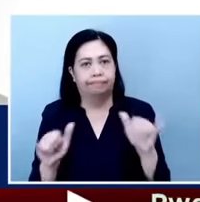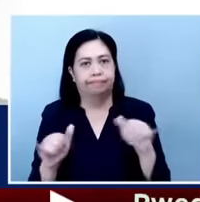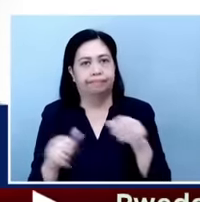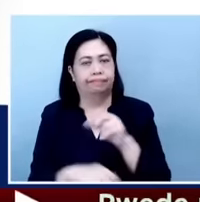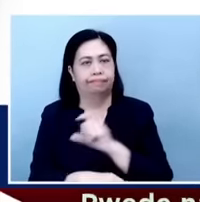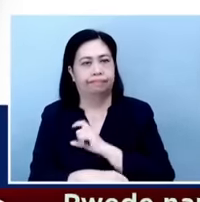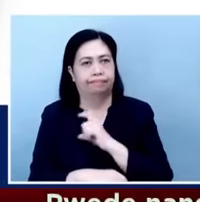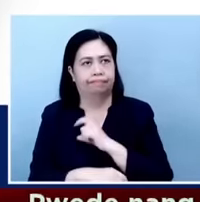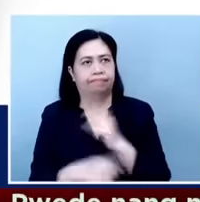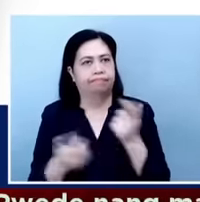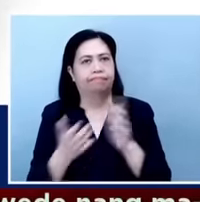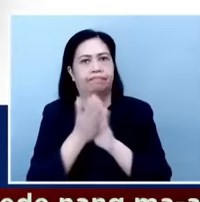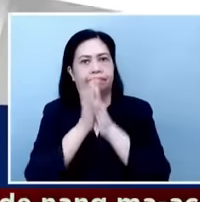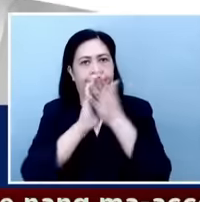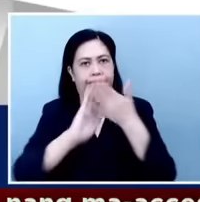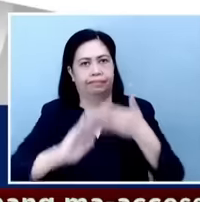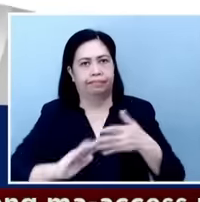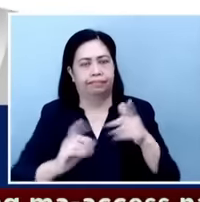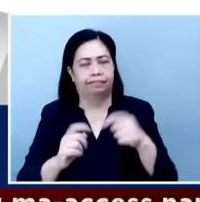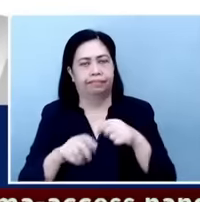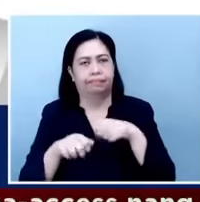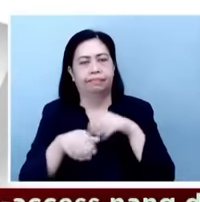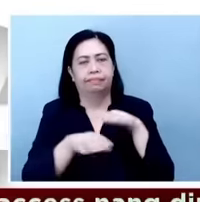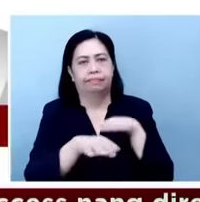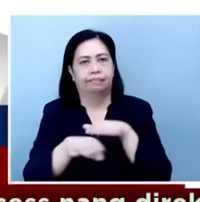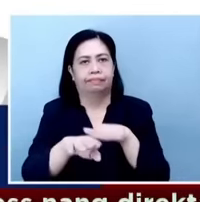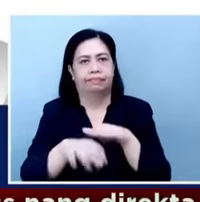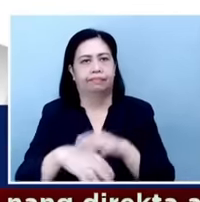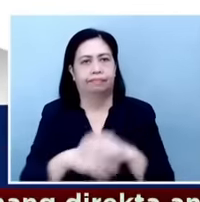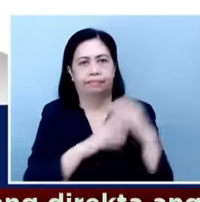na generally peaceful ang traslasyon.